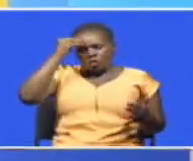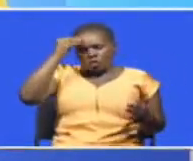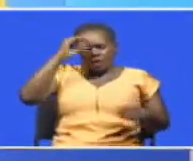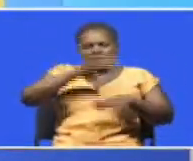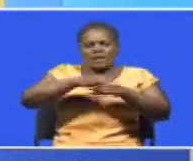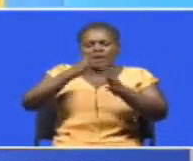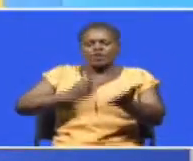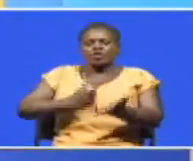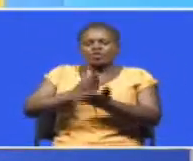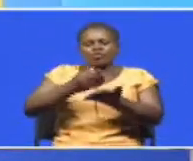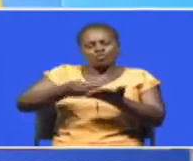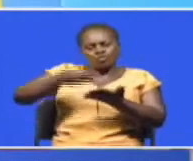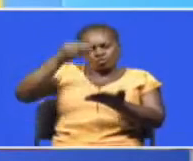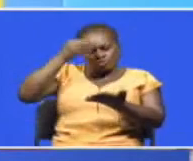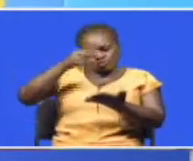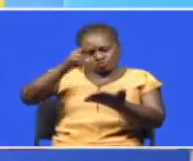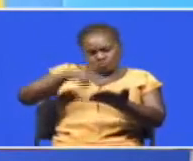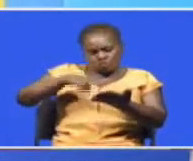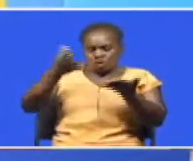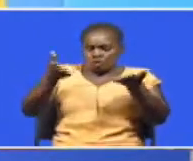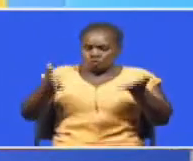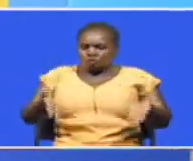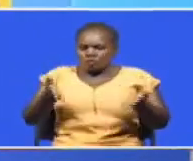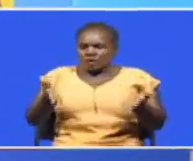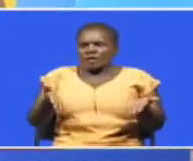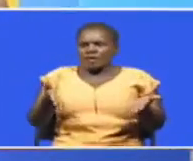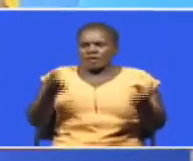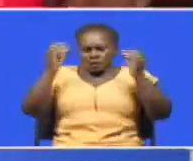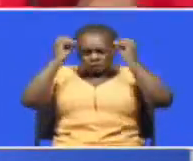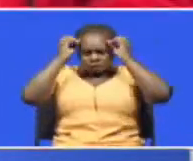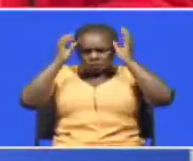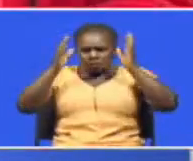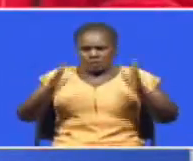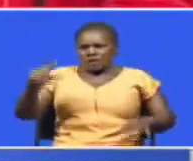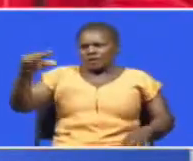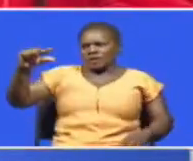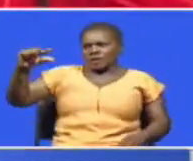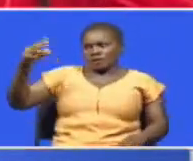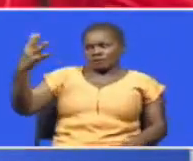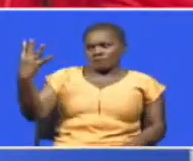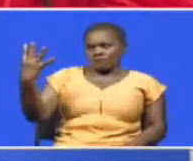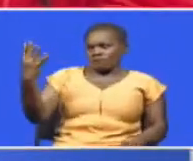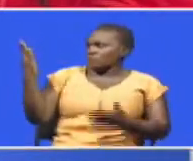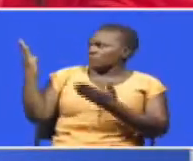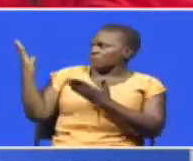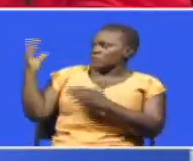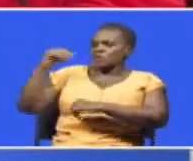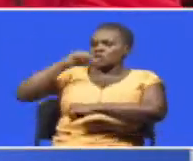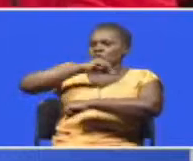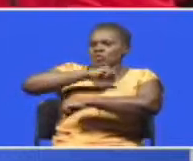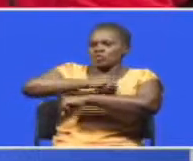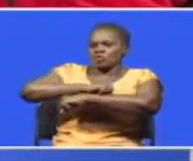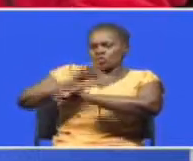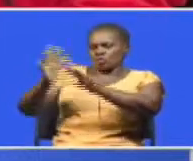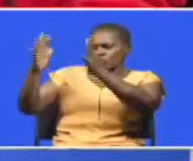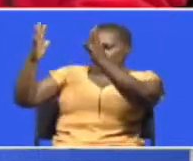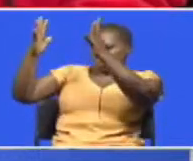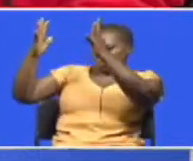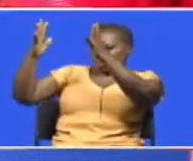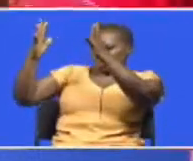kusoma. Na ndio maana basi tuna manake hii leo hapa wanafunzi ambao ni wa grade ya 4. Na hii shule basi ningependa kuipongeza kwa